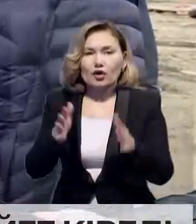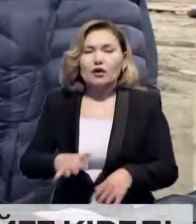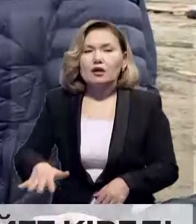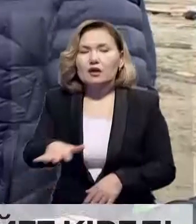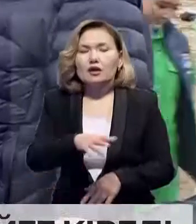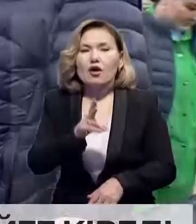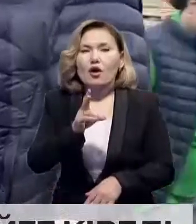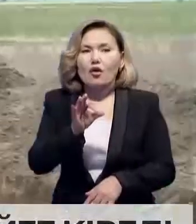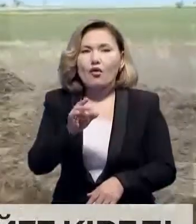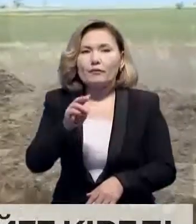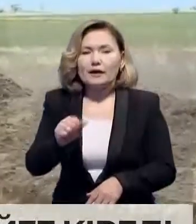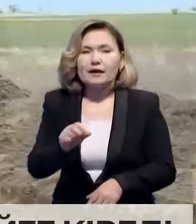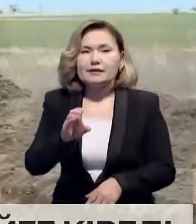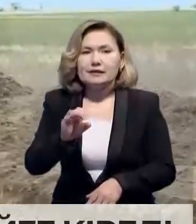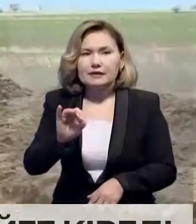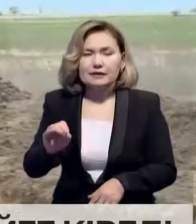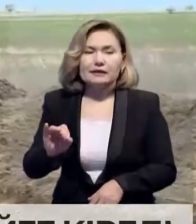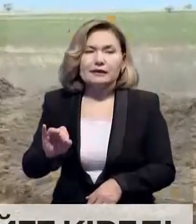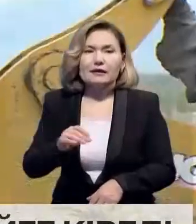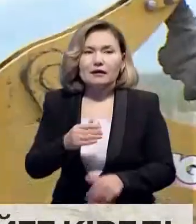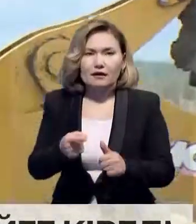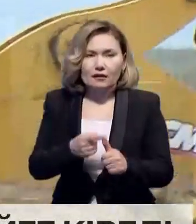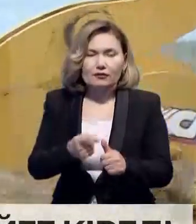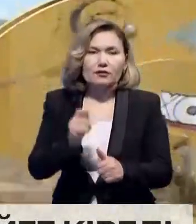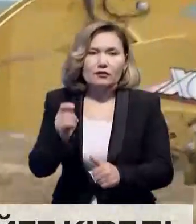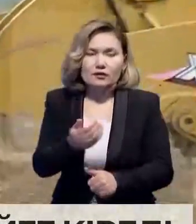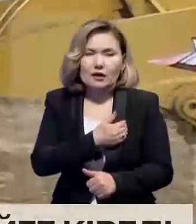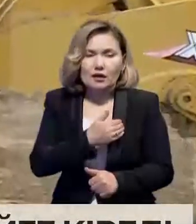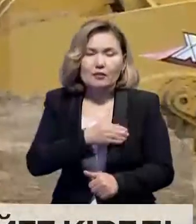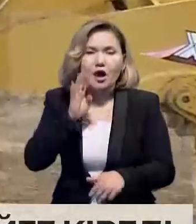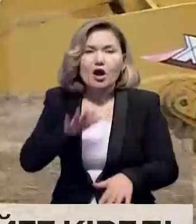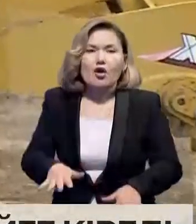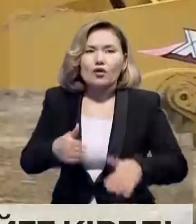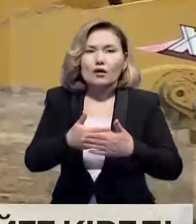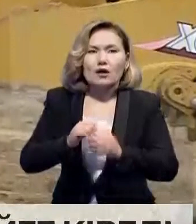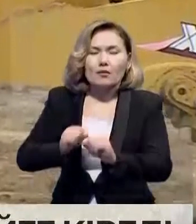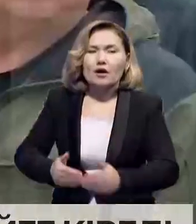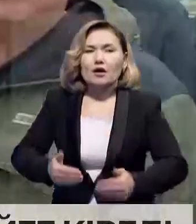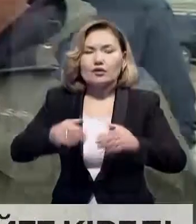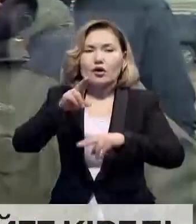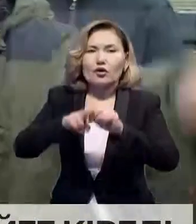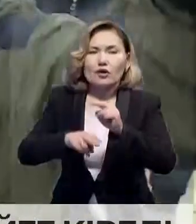деп чат открыл. Айта кетейік, ауыл маңында су тасқынының алдын алу үшін бөгет құрылысы да қатар жүріп